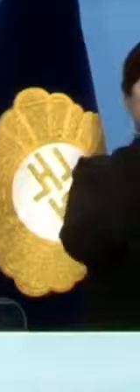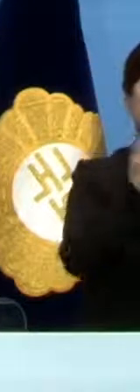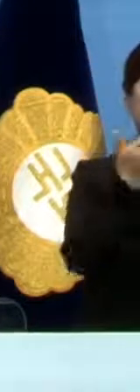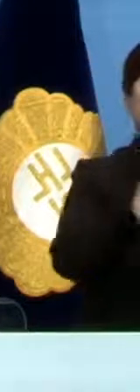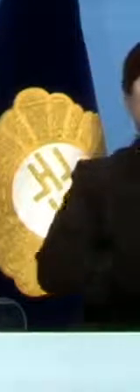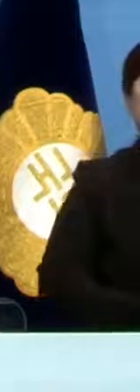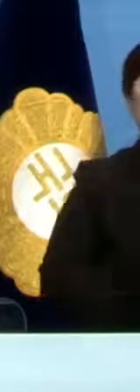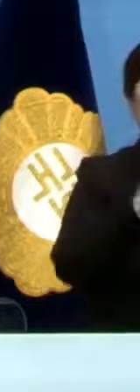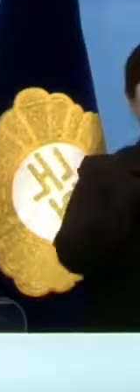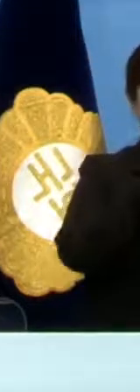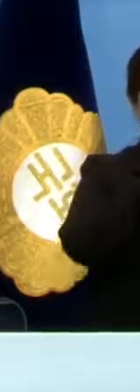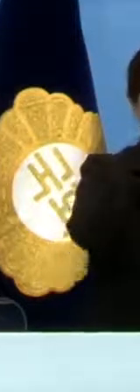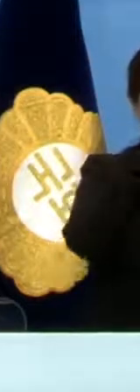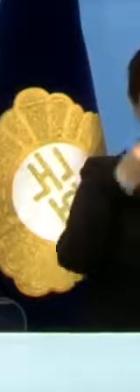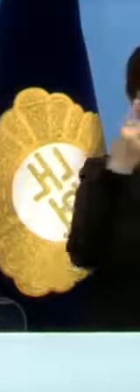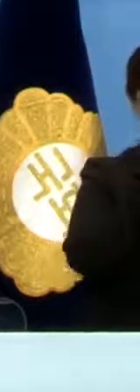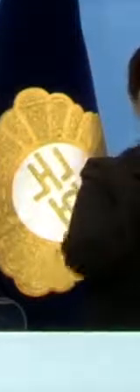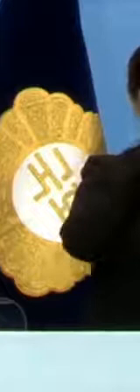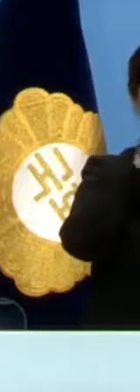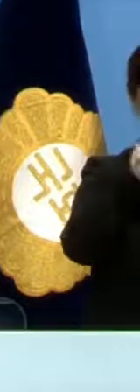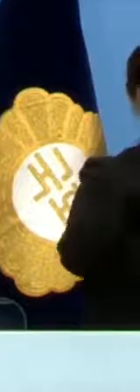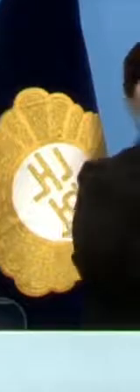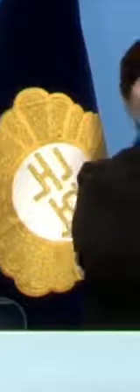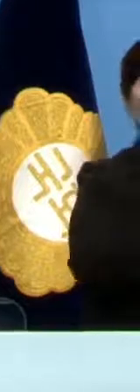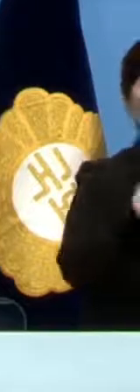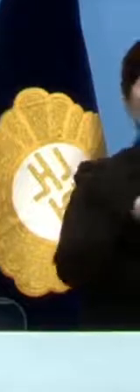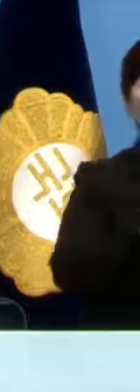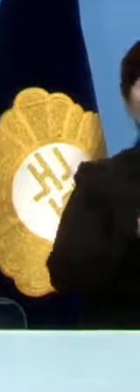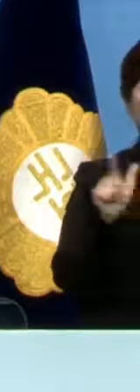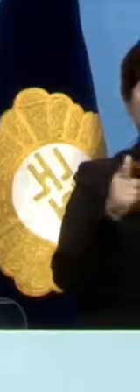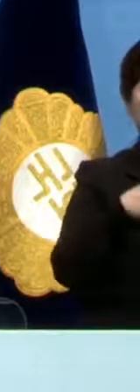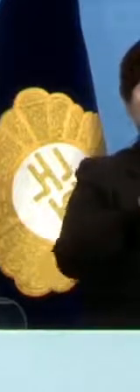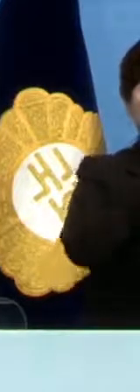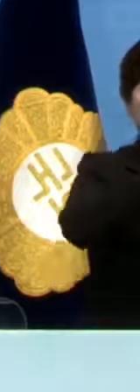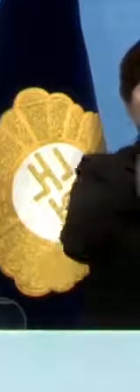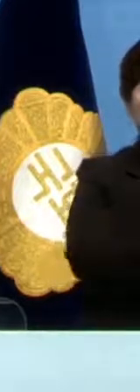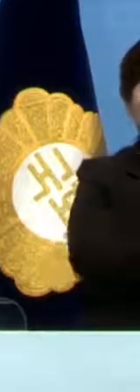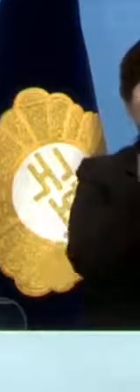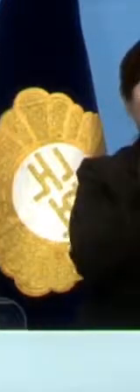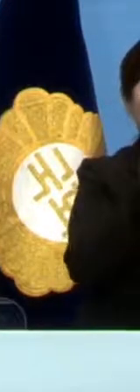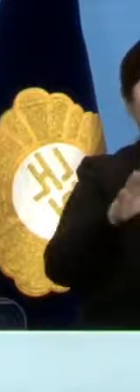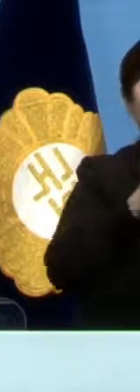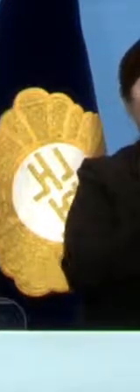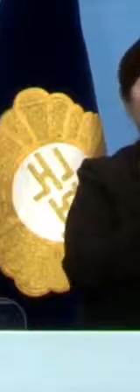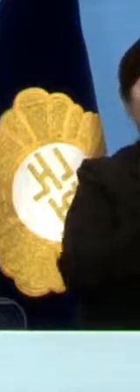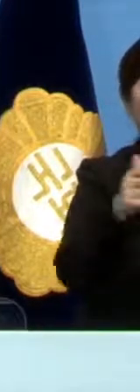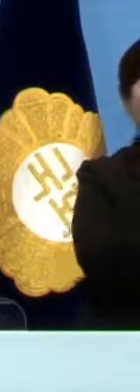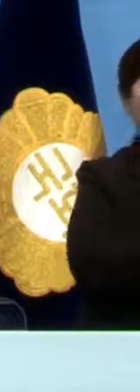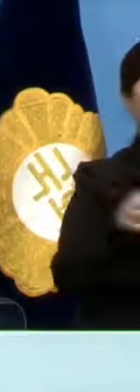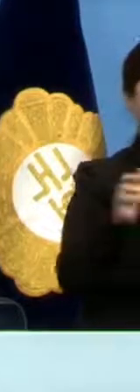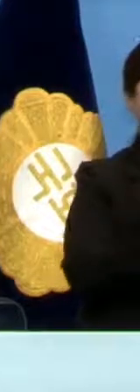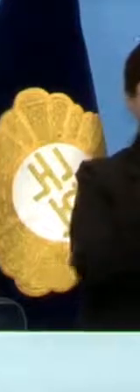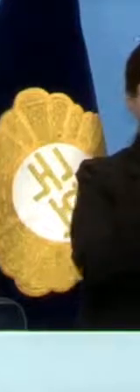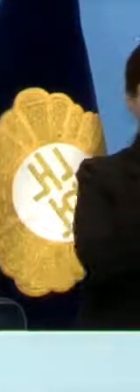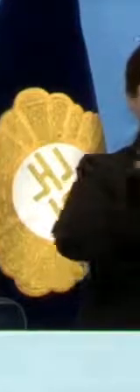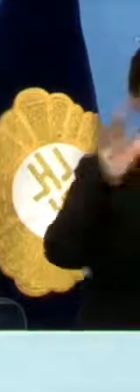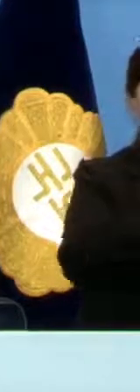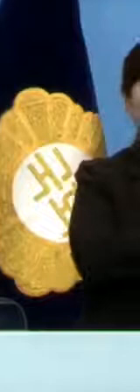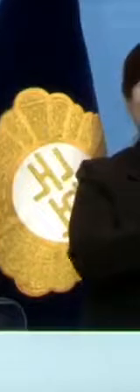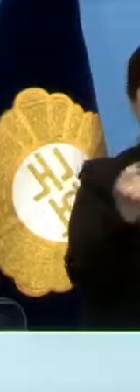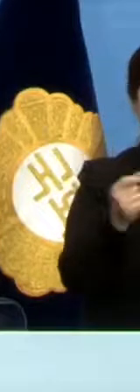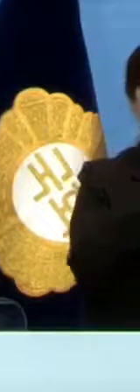부탁드리겠습니다. 감사합니다. 2021년 1월 7일 더불어민주당 부산 연구 국회의원 모임 부산 갈매기